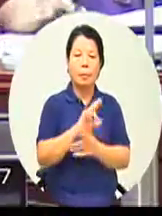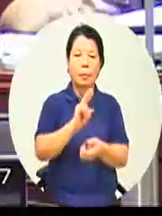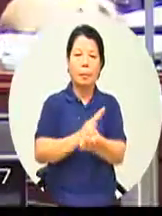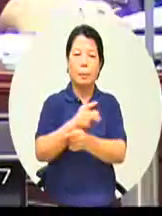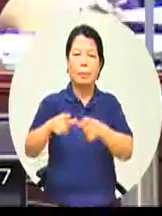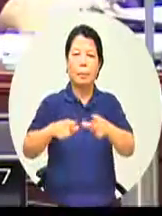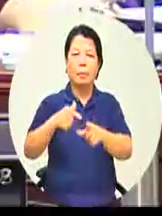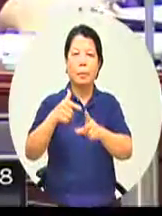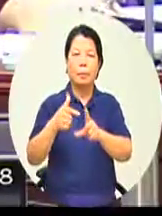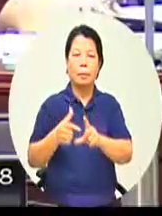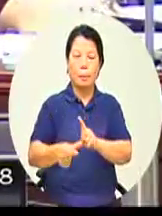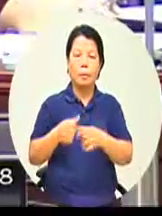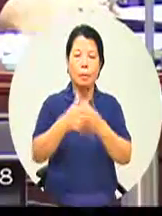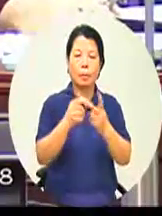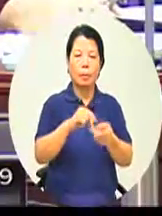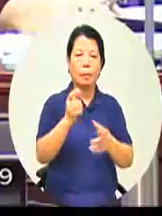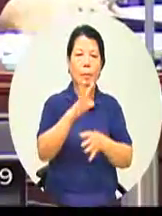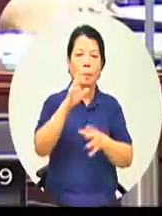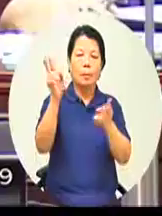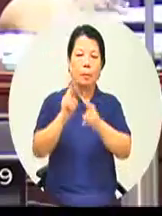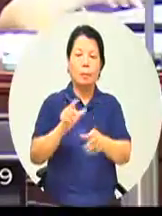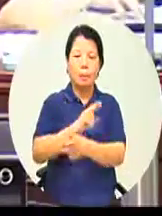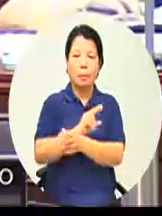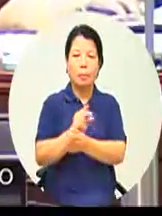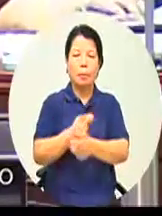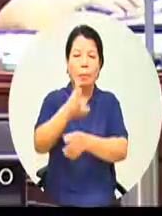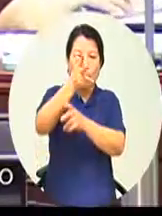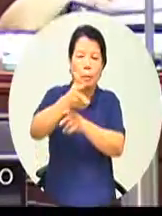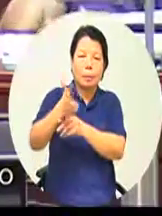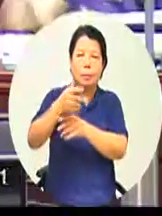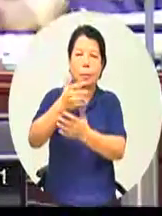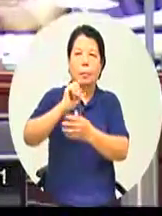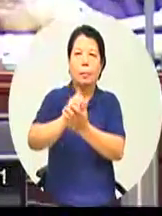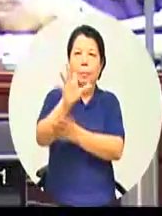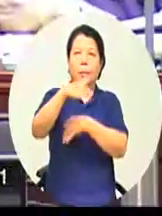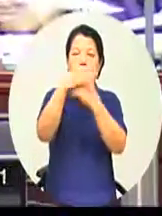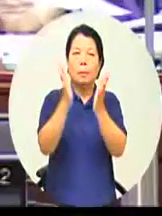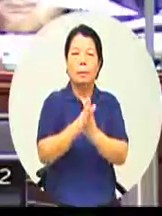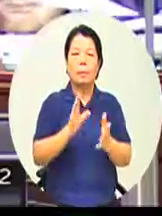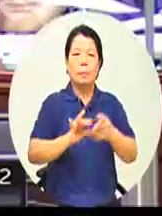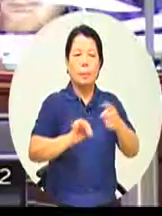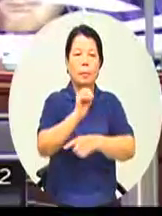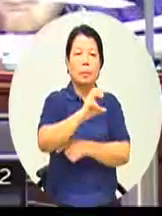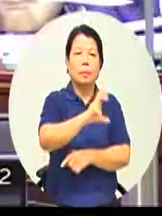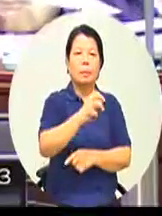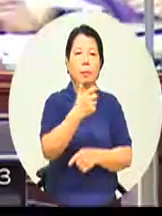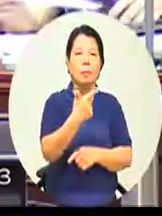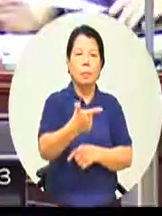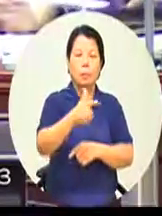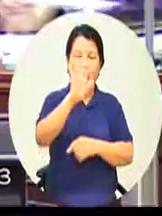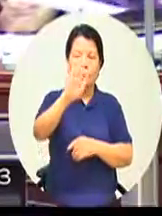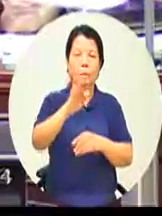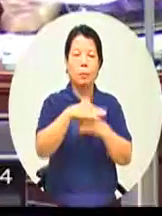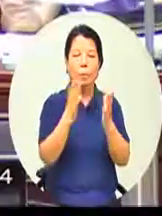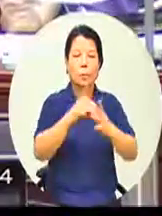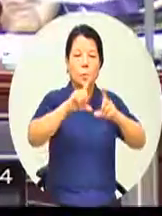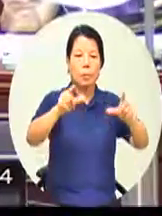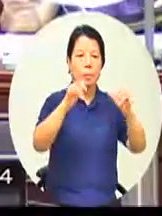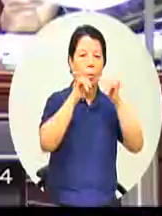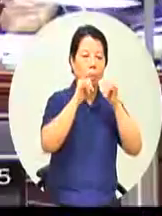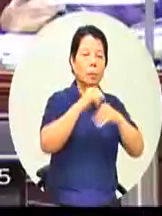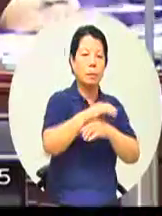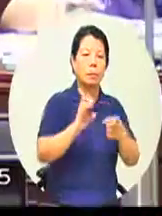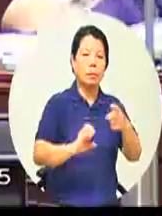的比例，涵盖这个电子白板、单枪等等，大概学校的比例达到96%是有的，大寮区